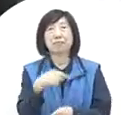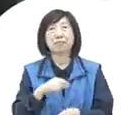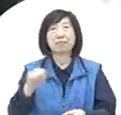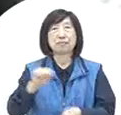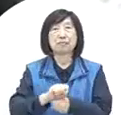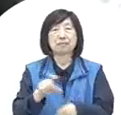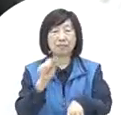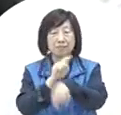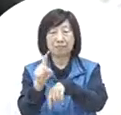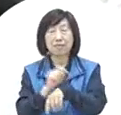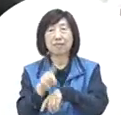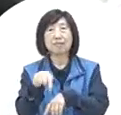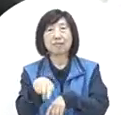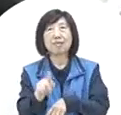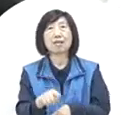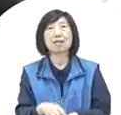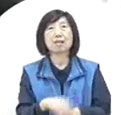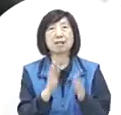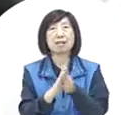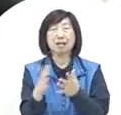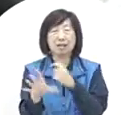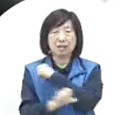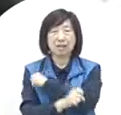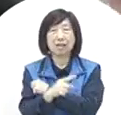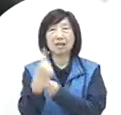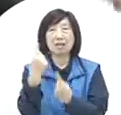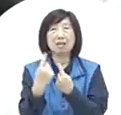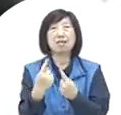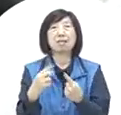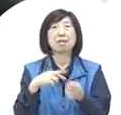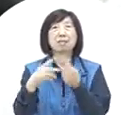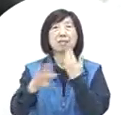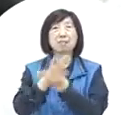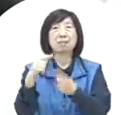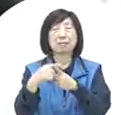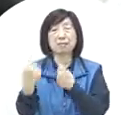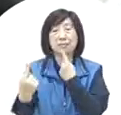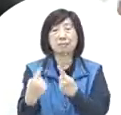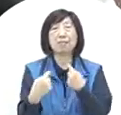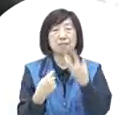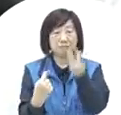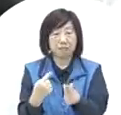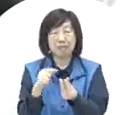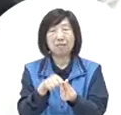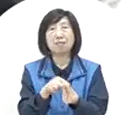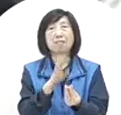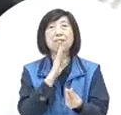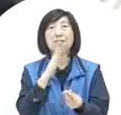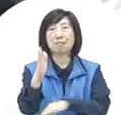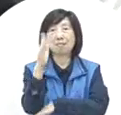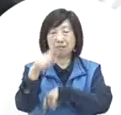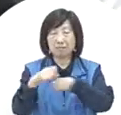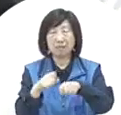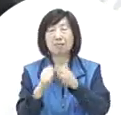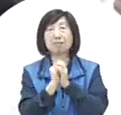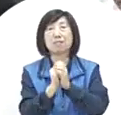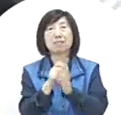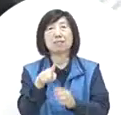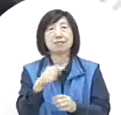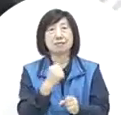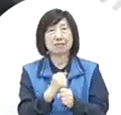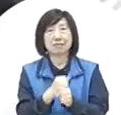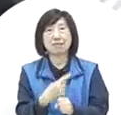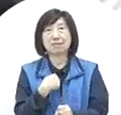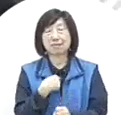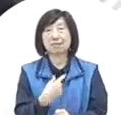时，我们的基本额数就是比别人少了，是不是？侯市长，这是政策。拜托你好不好？我们